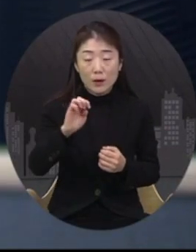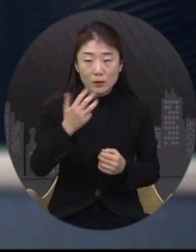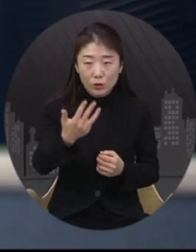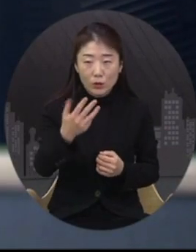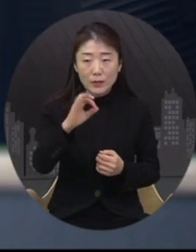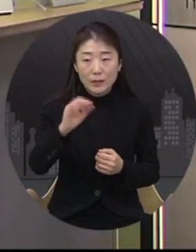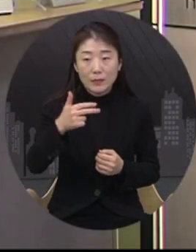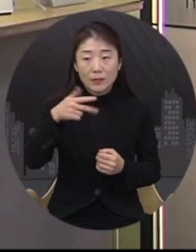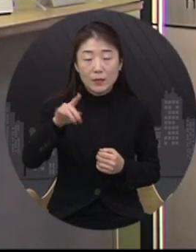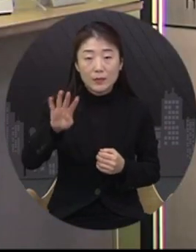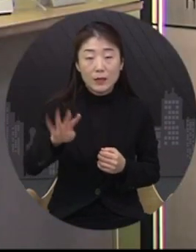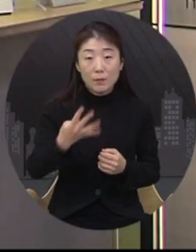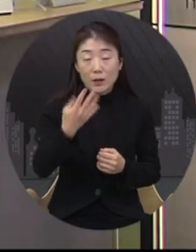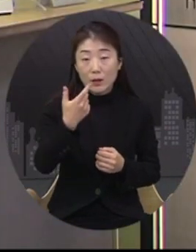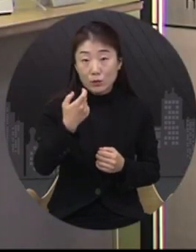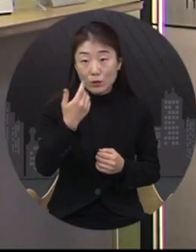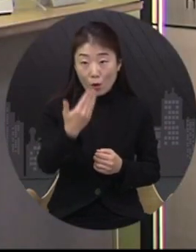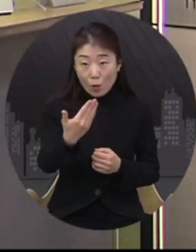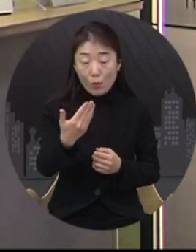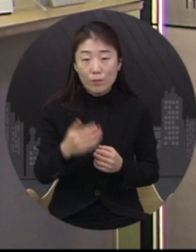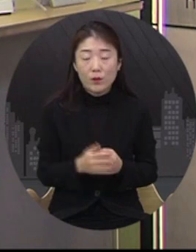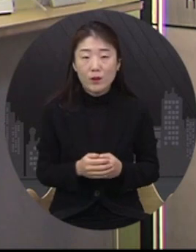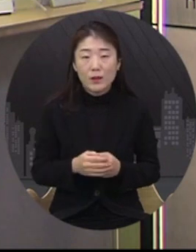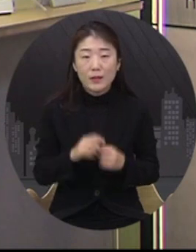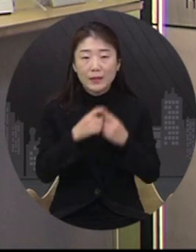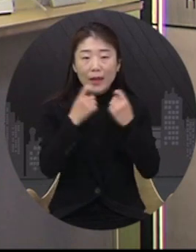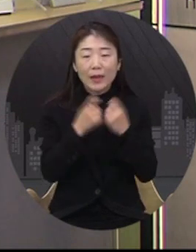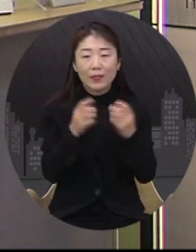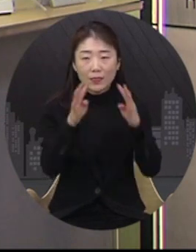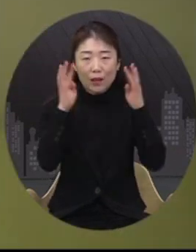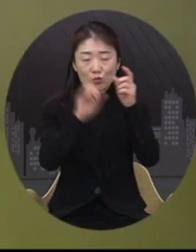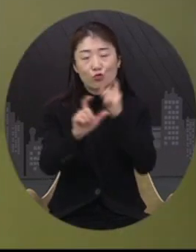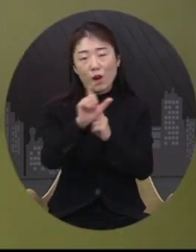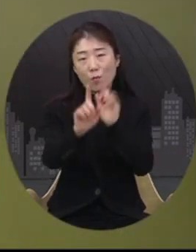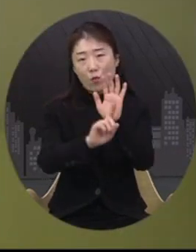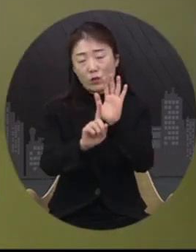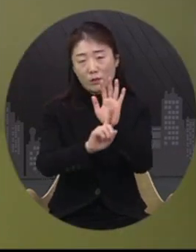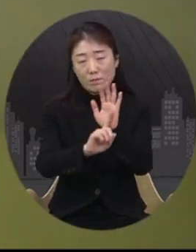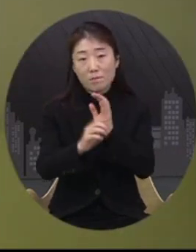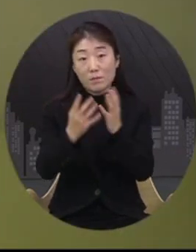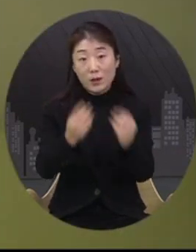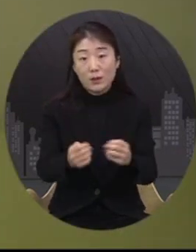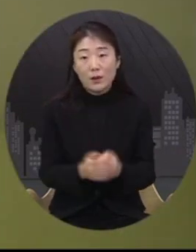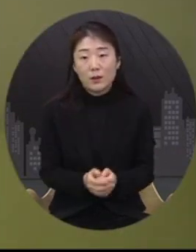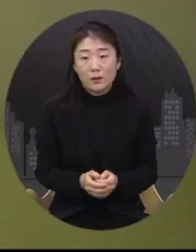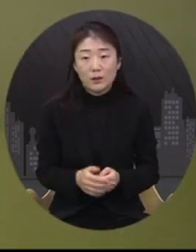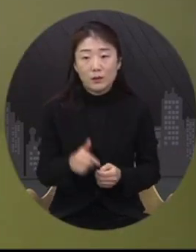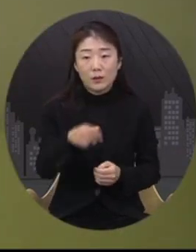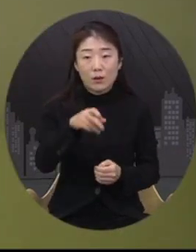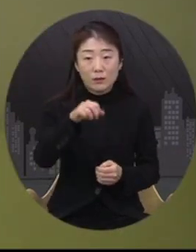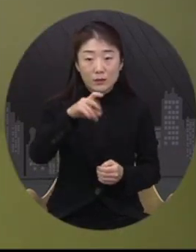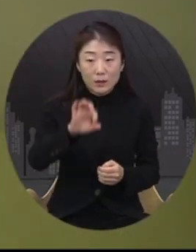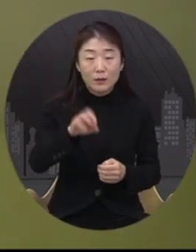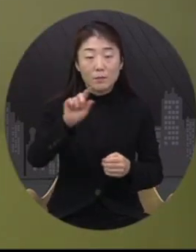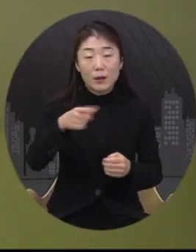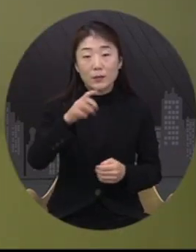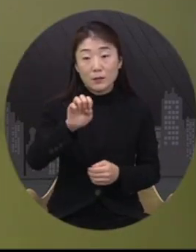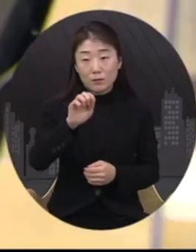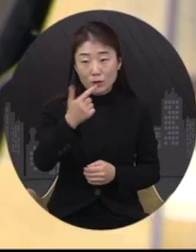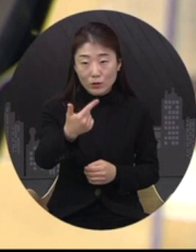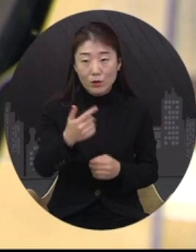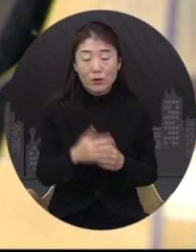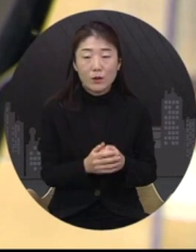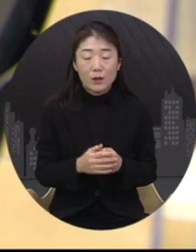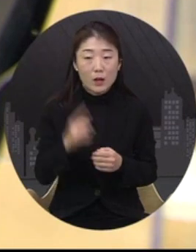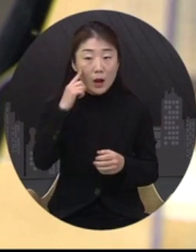69명 등 사립대학의 추가모집 규모가 컸습니다 경상대 100 36 명 경남 과기대 일은